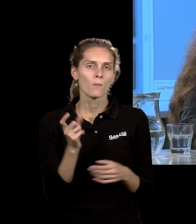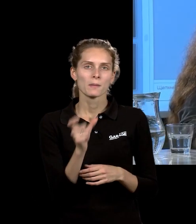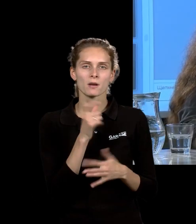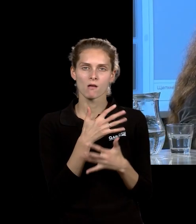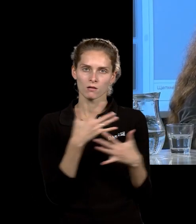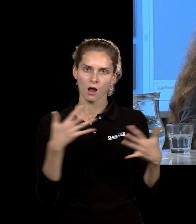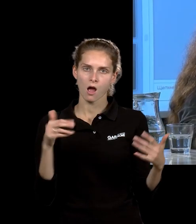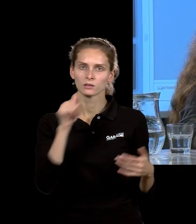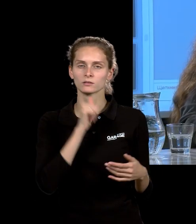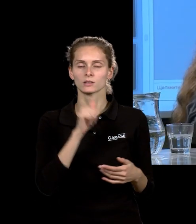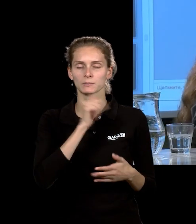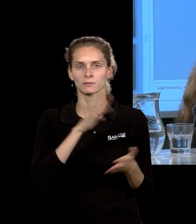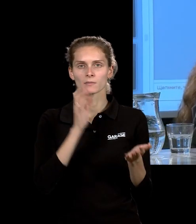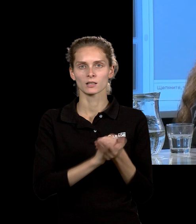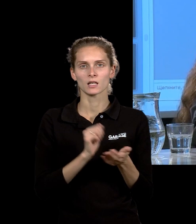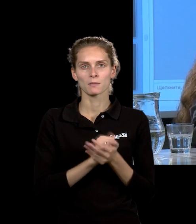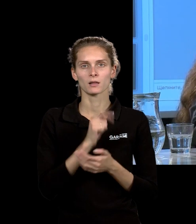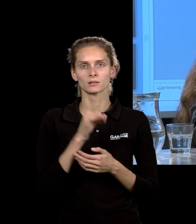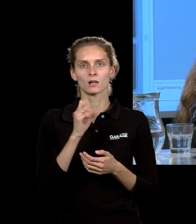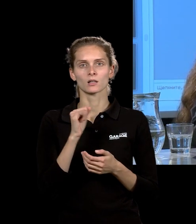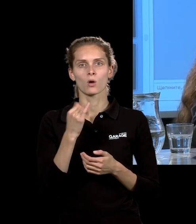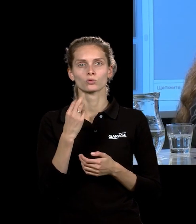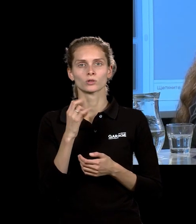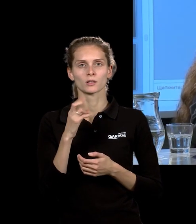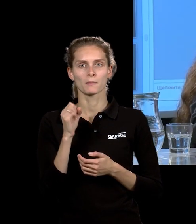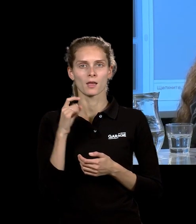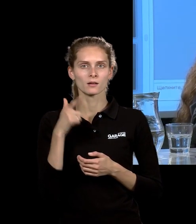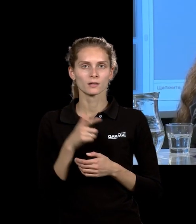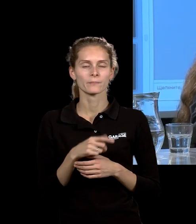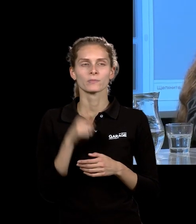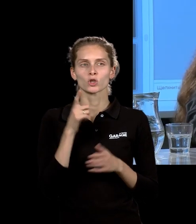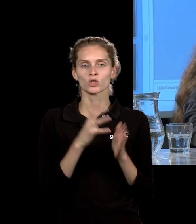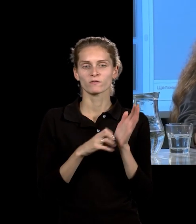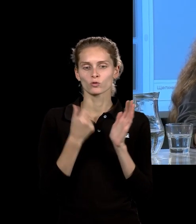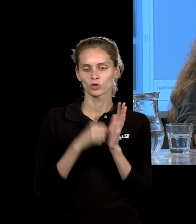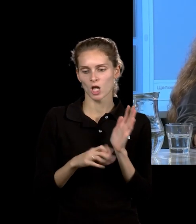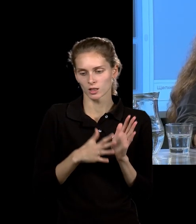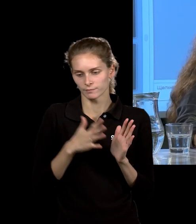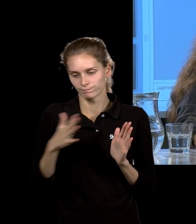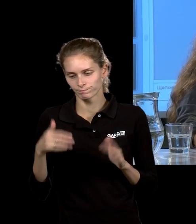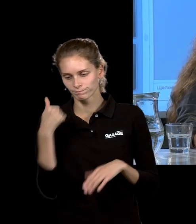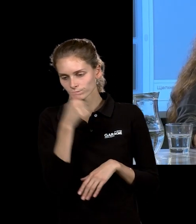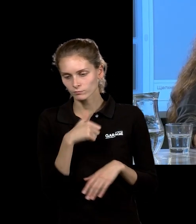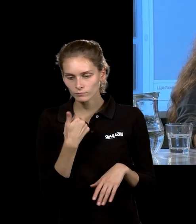которыми занимается в этот момент Раушенберг. И в 60-е же годы он находит еще